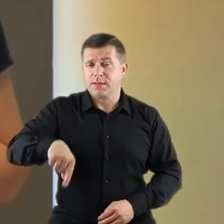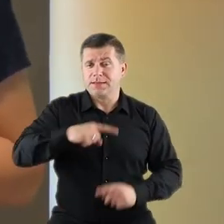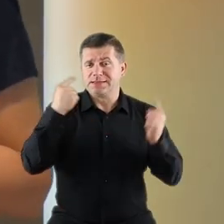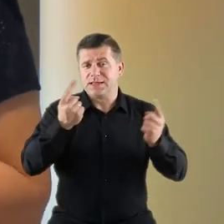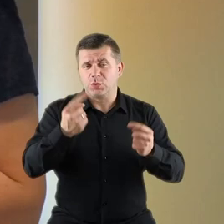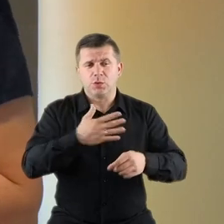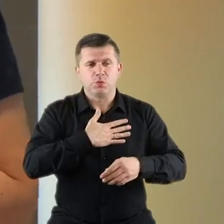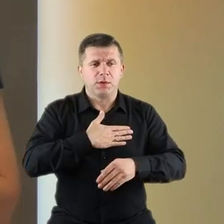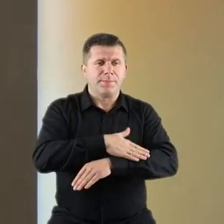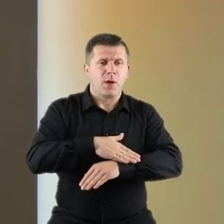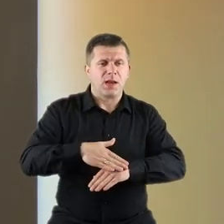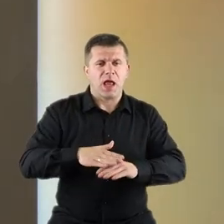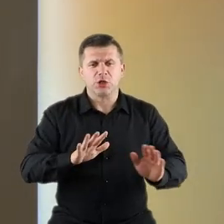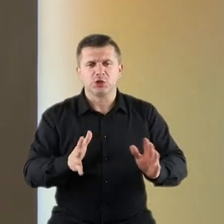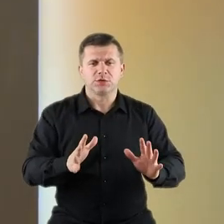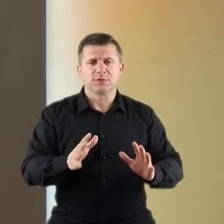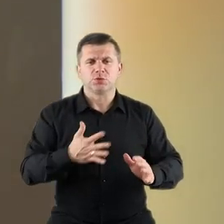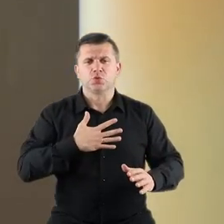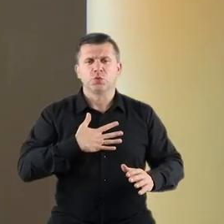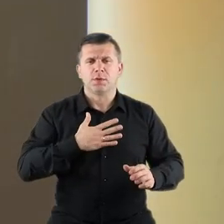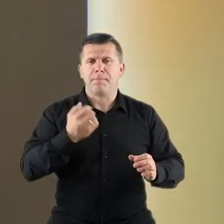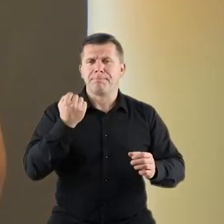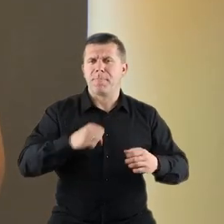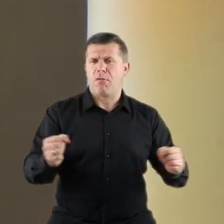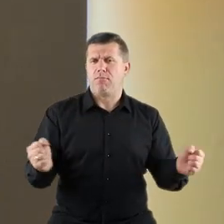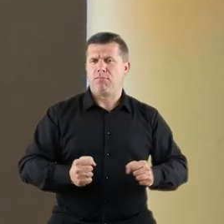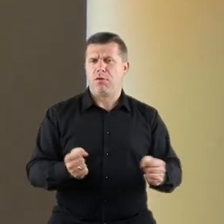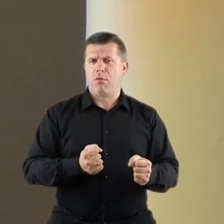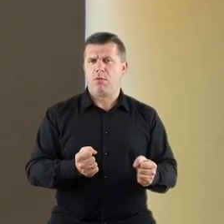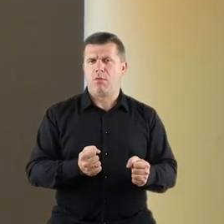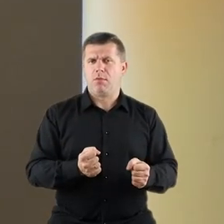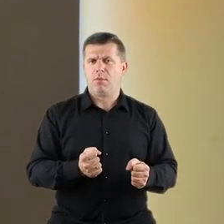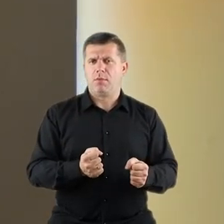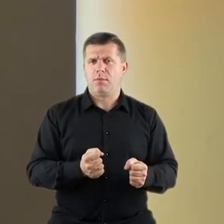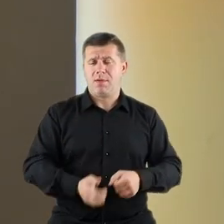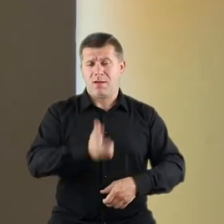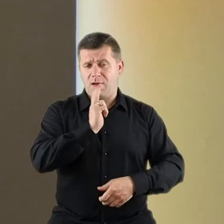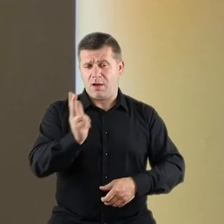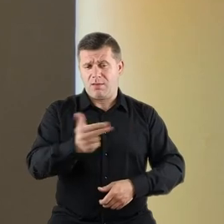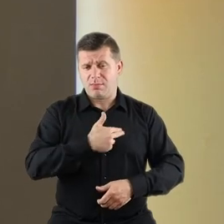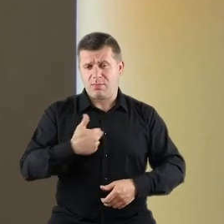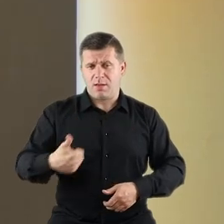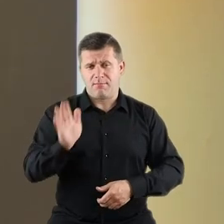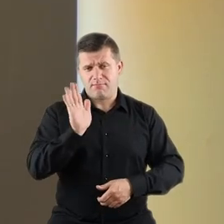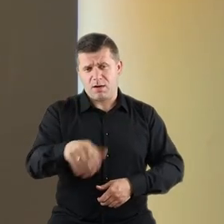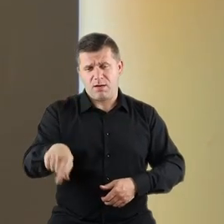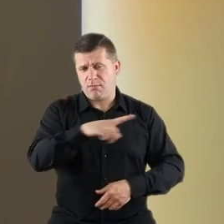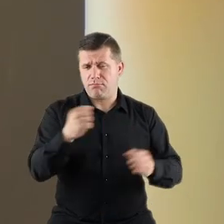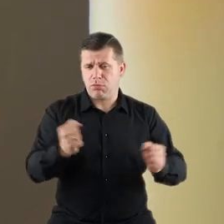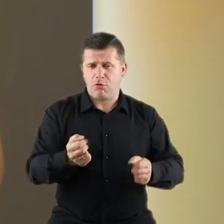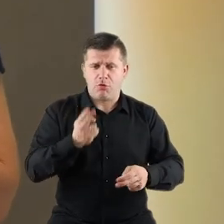a więc w sytuacjach kiedy się czegoś bardzo boimy A każdy z nas boi się choroby i boi się